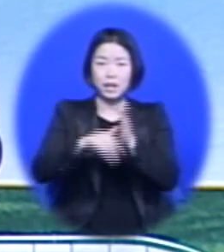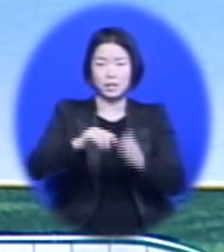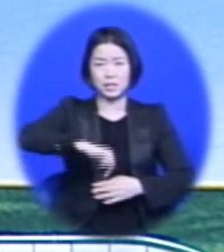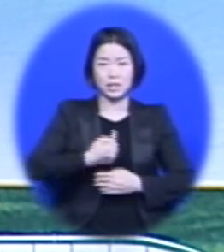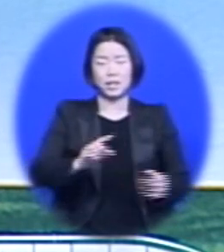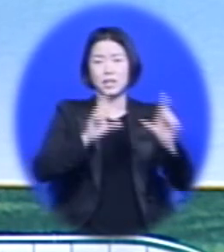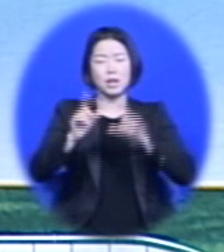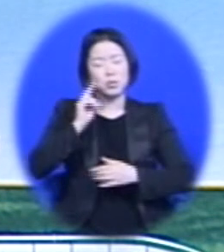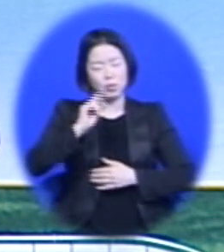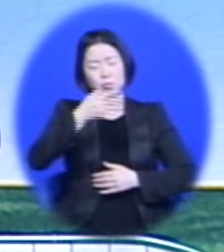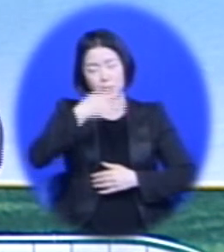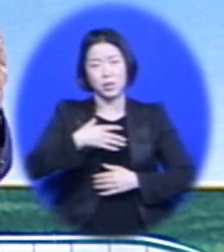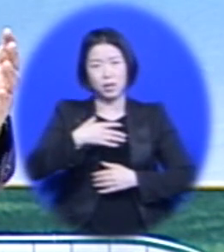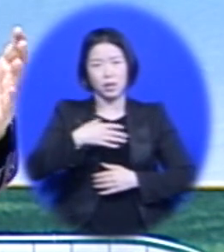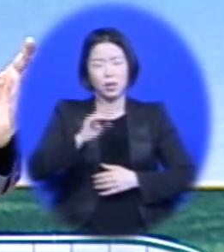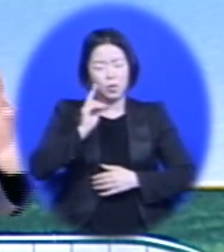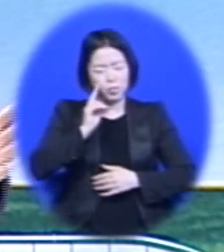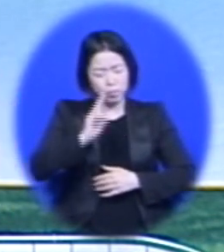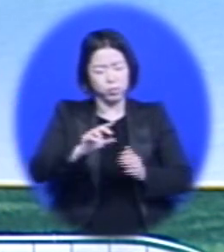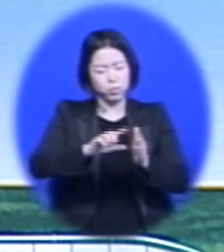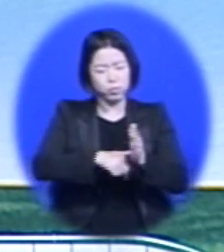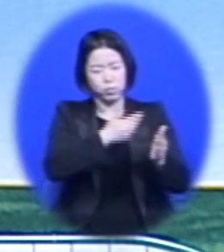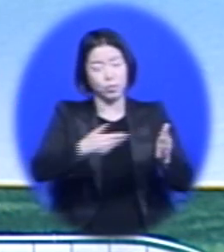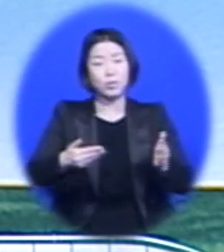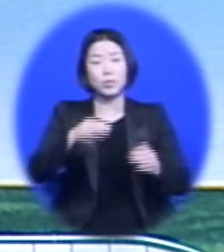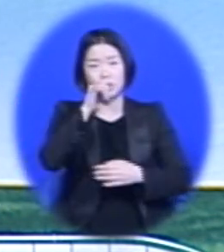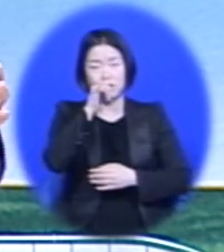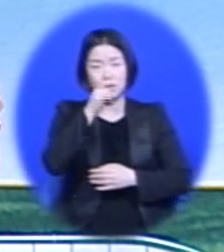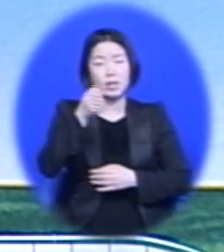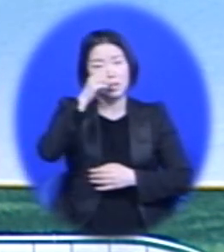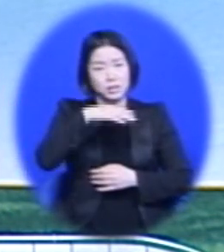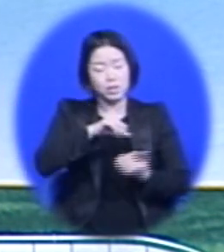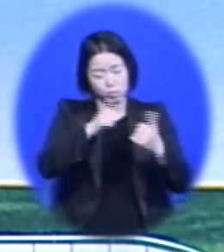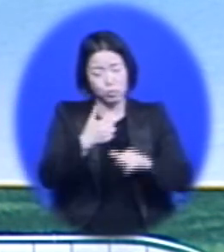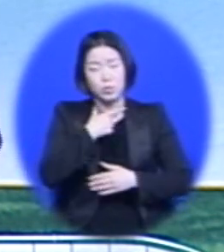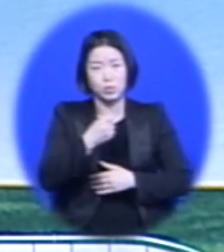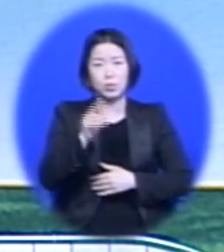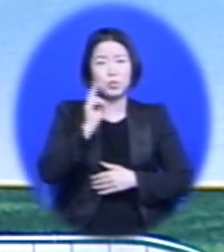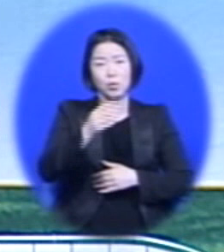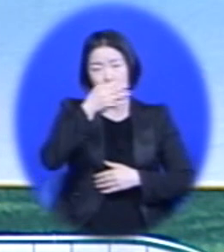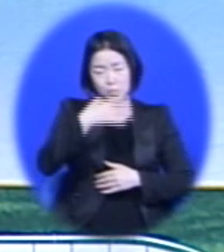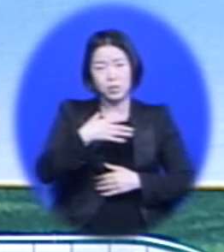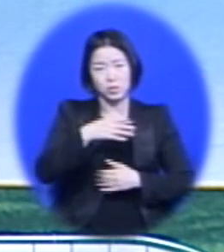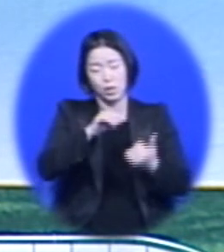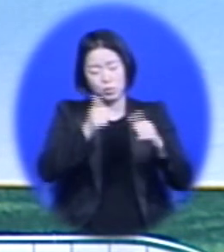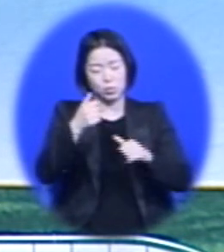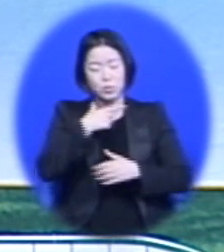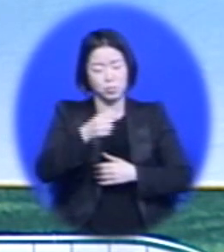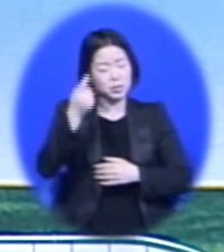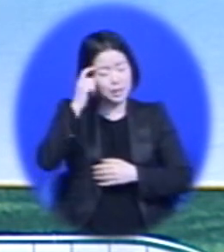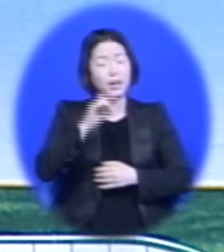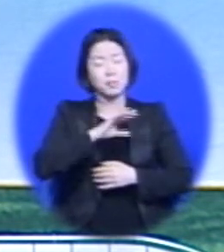힘들었다고 그랬습니다. 최악의 시간을 보내고 있었습니다. 그냥 죽고 싶고 너무 힘들어서 죽고 싶은 생각만